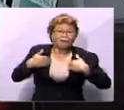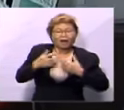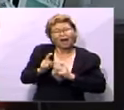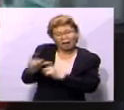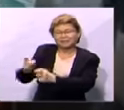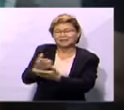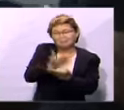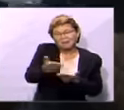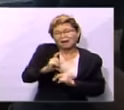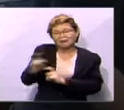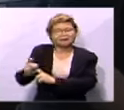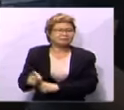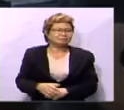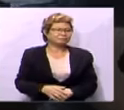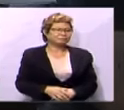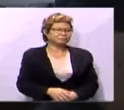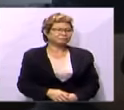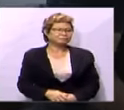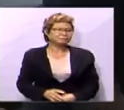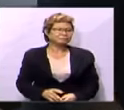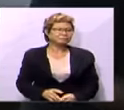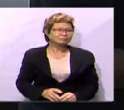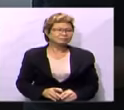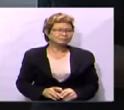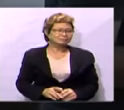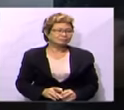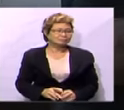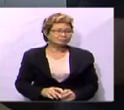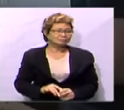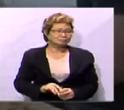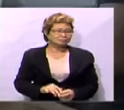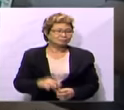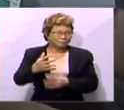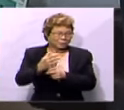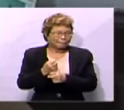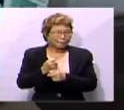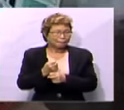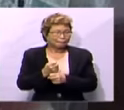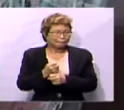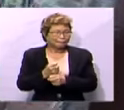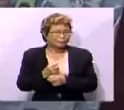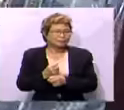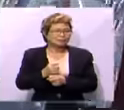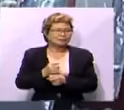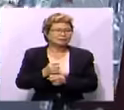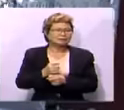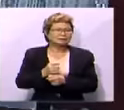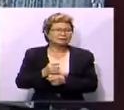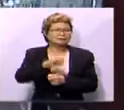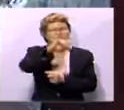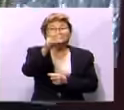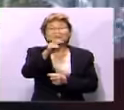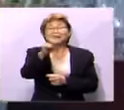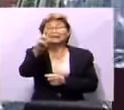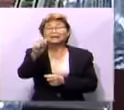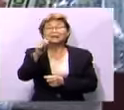Fist. Dapat Conan. Jungle Girl. Dengan James Bond. Budget tu setiap